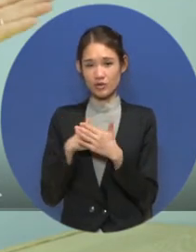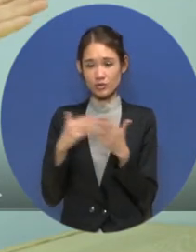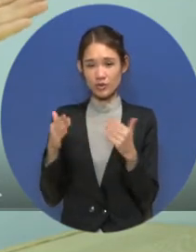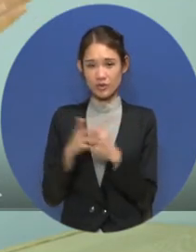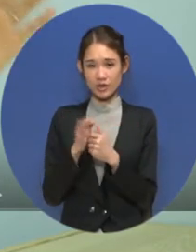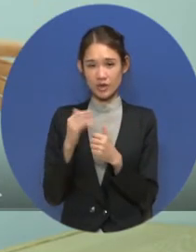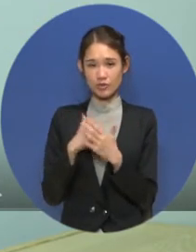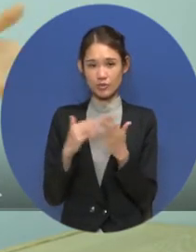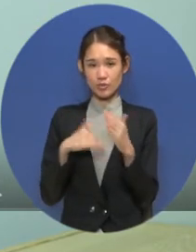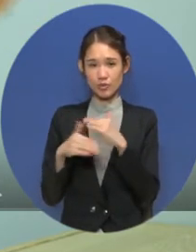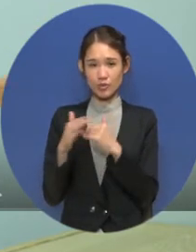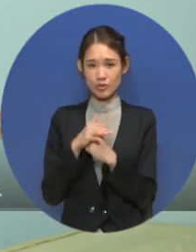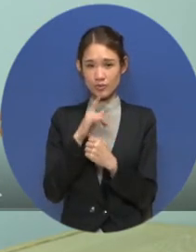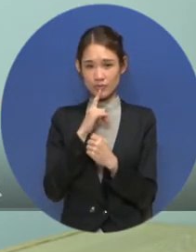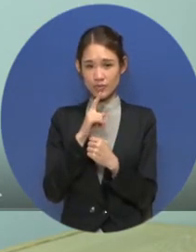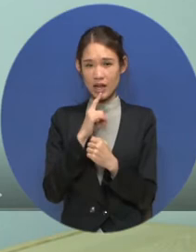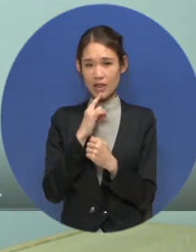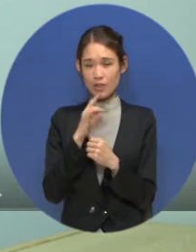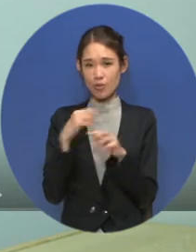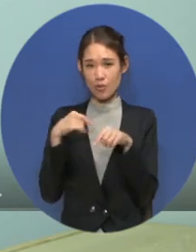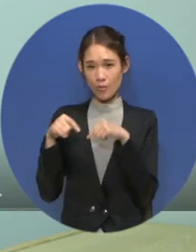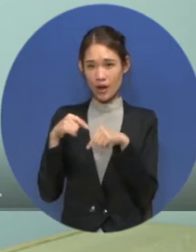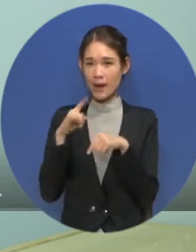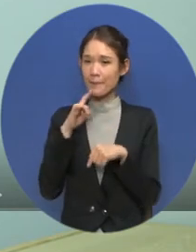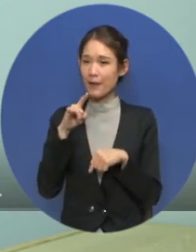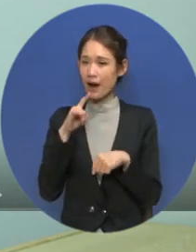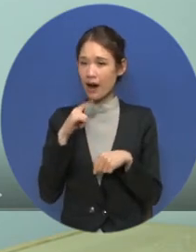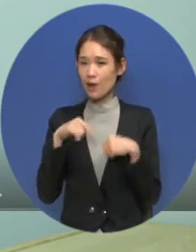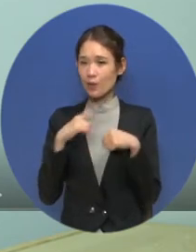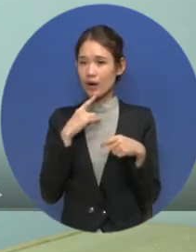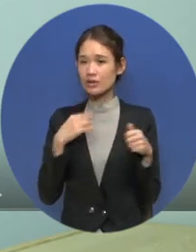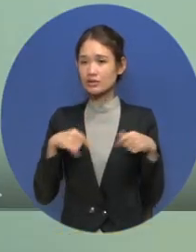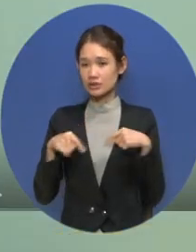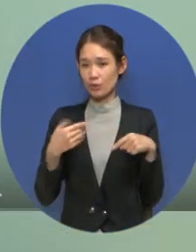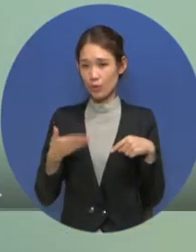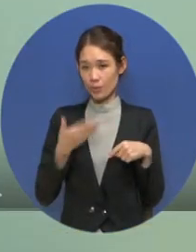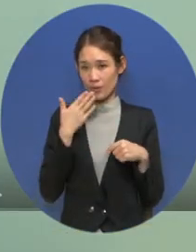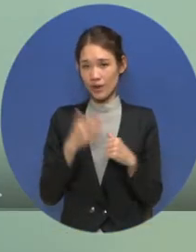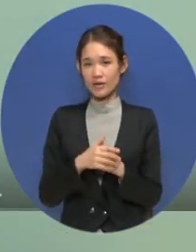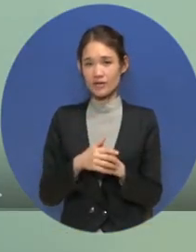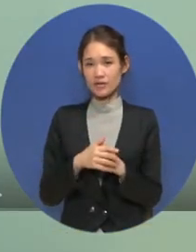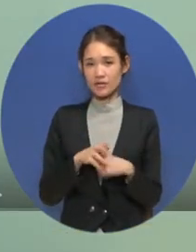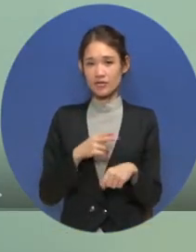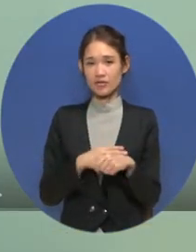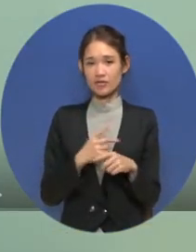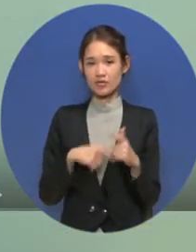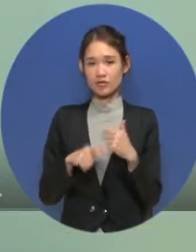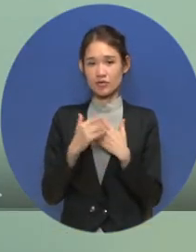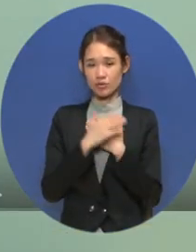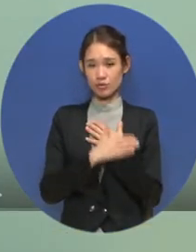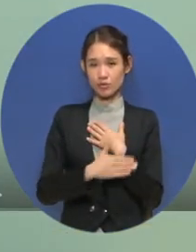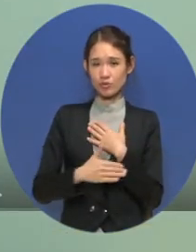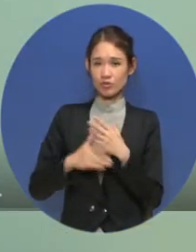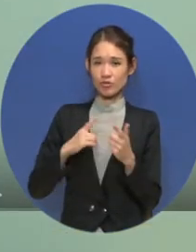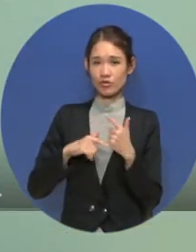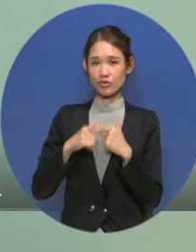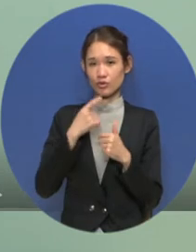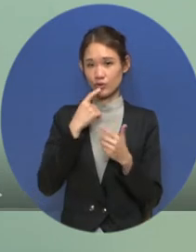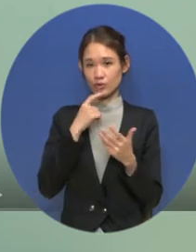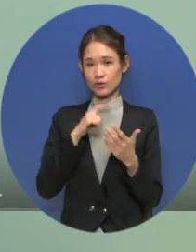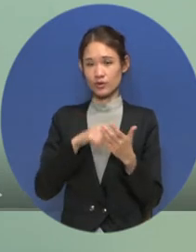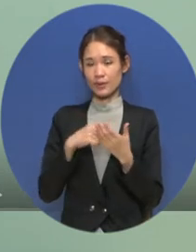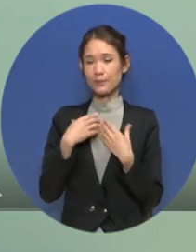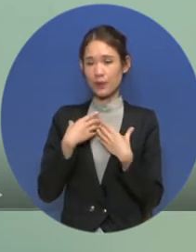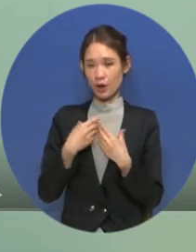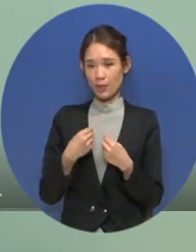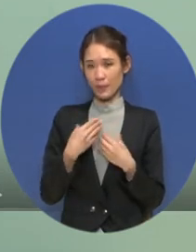저기 행주방에서 행주 포장해주면서 말로만 할 수 있는 정도가 됐습니다. 지금은 선생님들이 그래서 몸도 조금 예전에 비해서